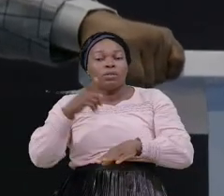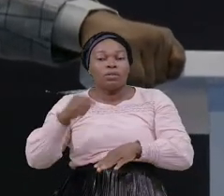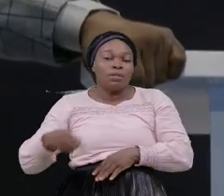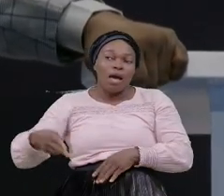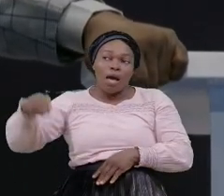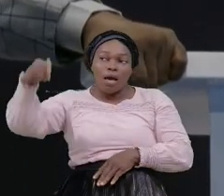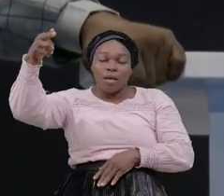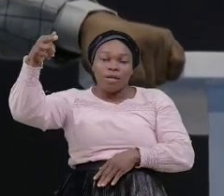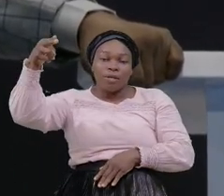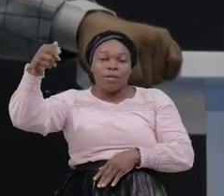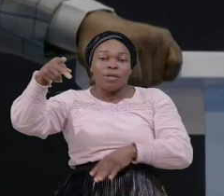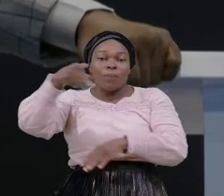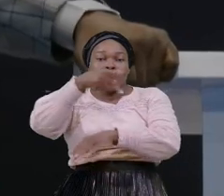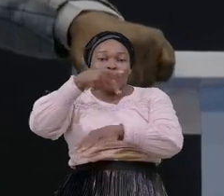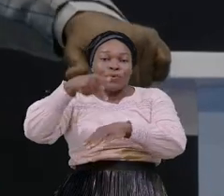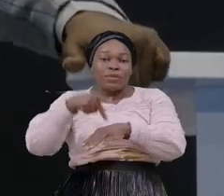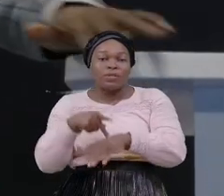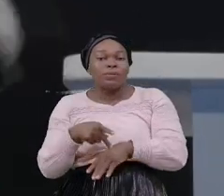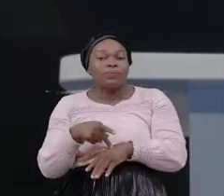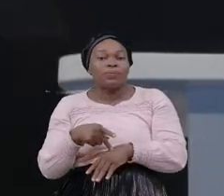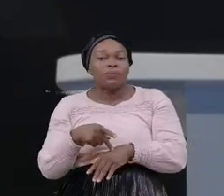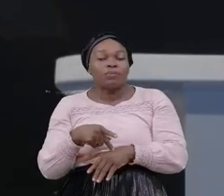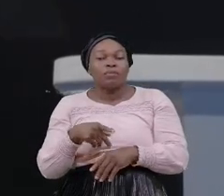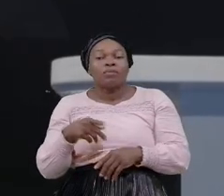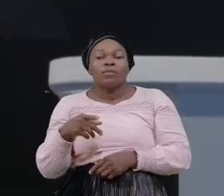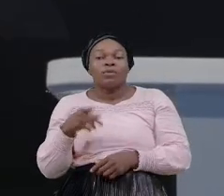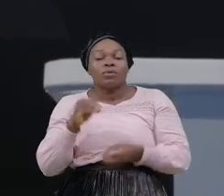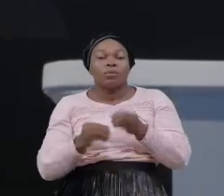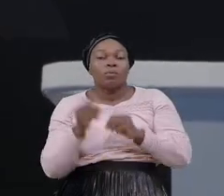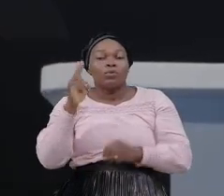du sauveur, du souverain sacrificateur,